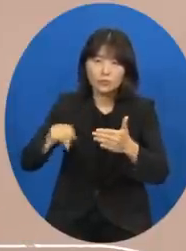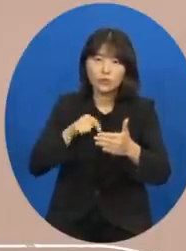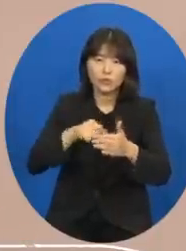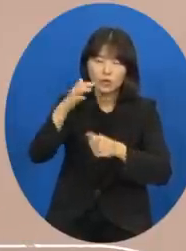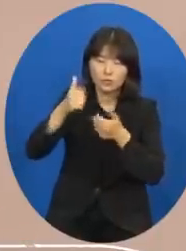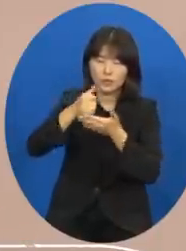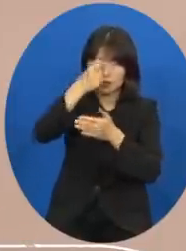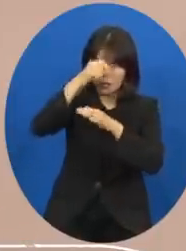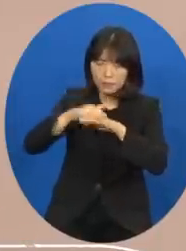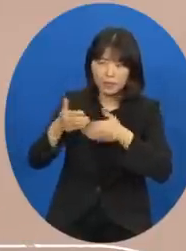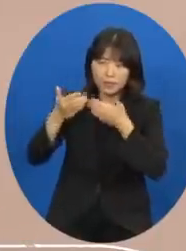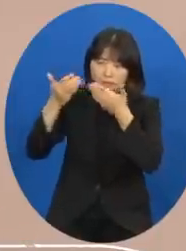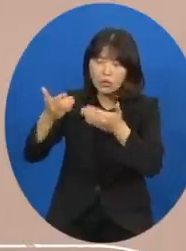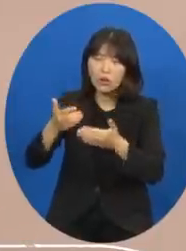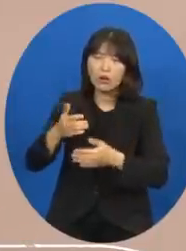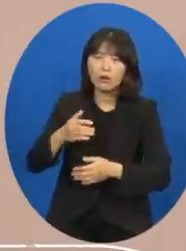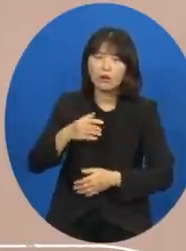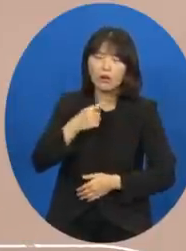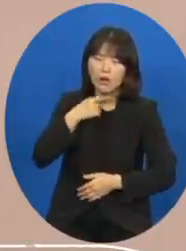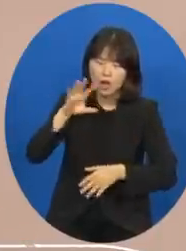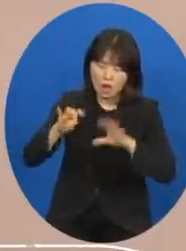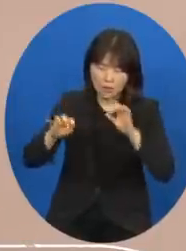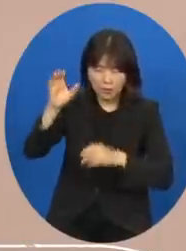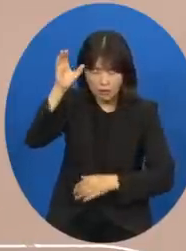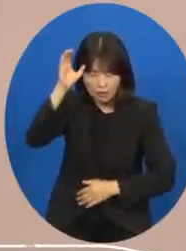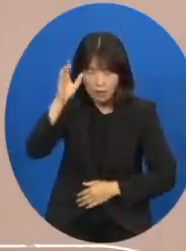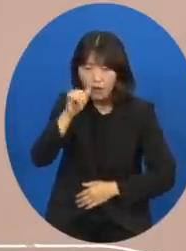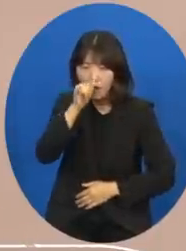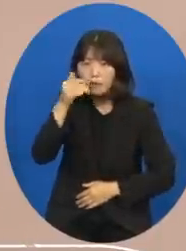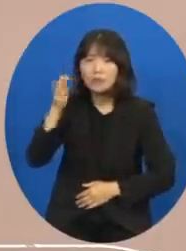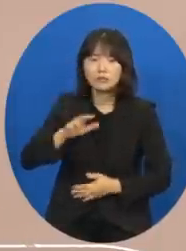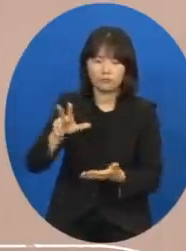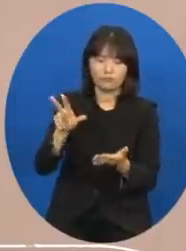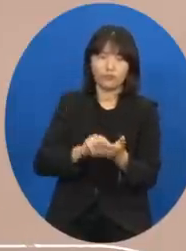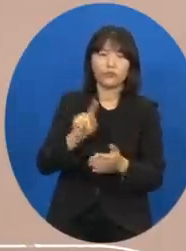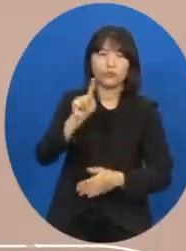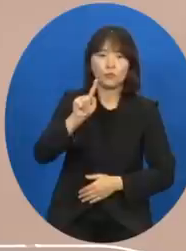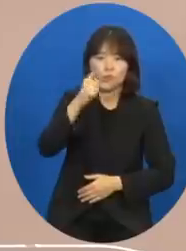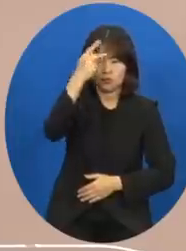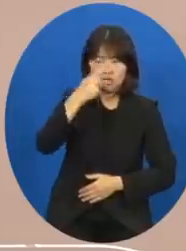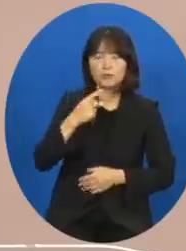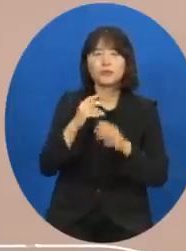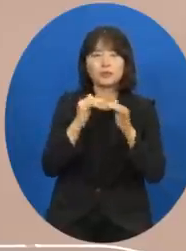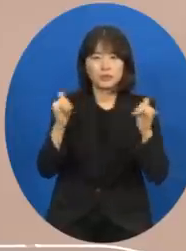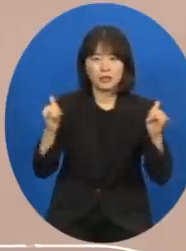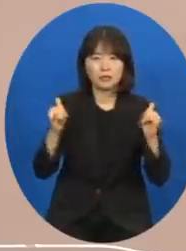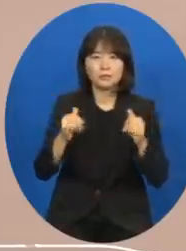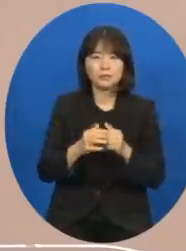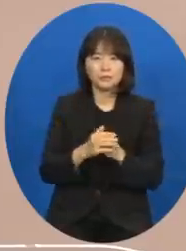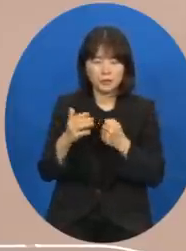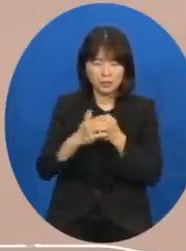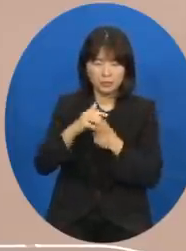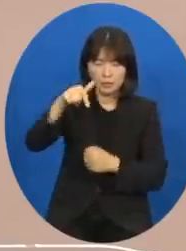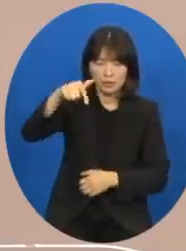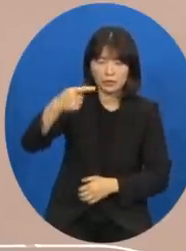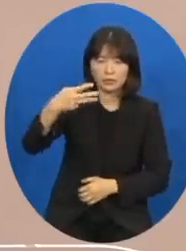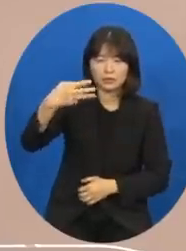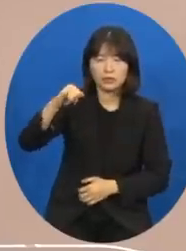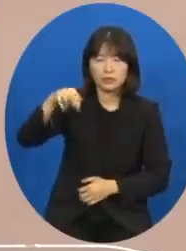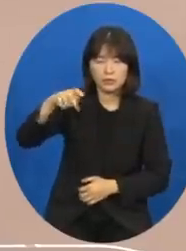예배드리고자 하는 갈망이 있었는데, 문제는 사마리아 사람이니까 이 그리심산에 있는